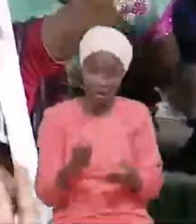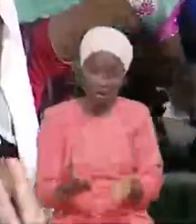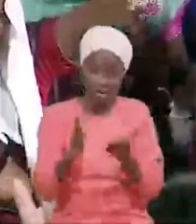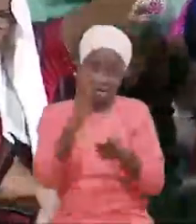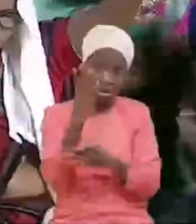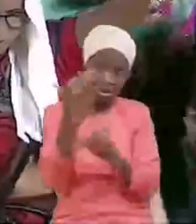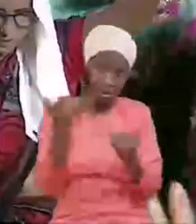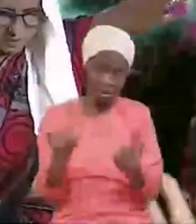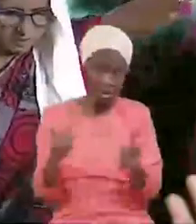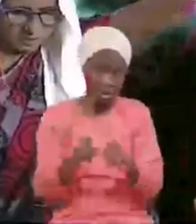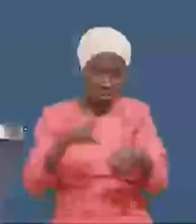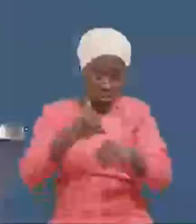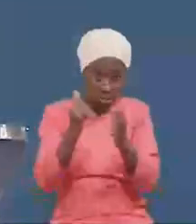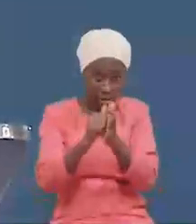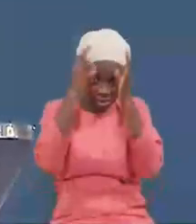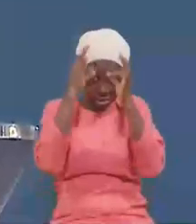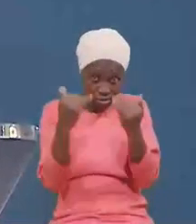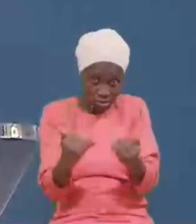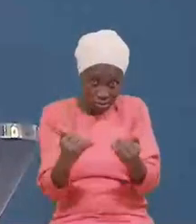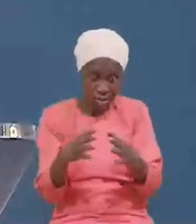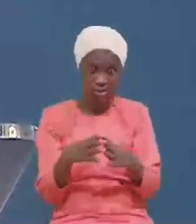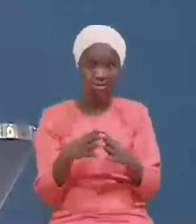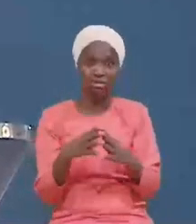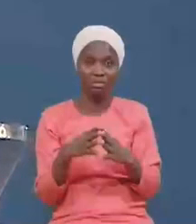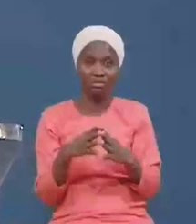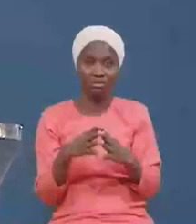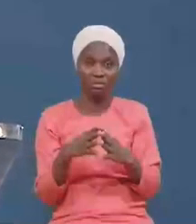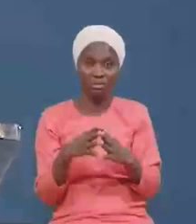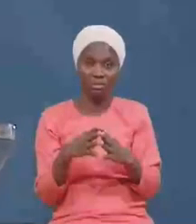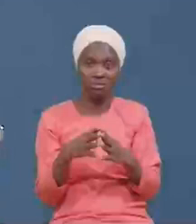ceux qui prennent la décision maintenant,